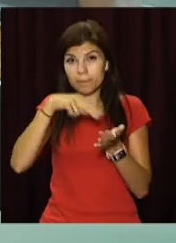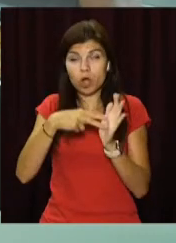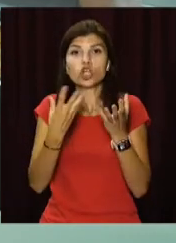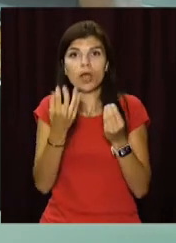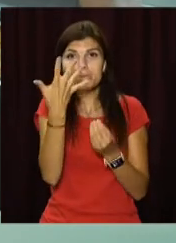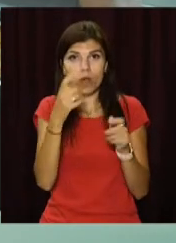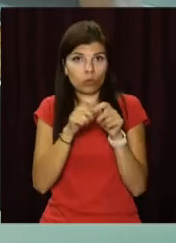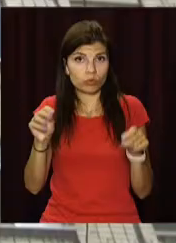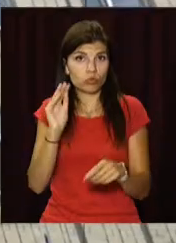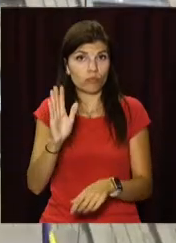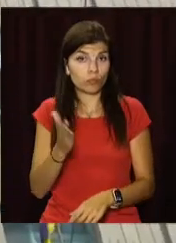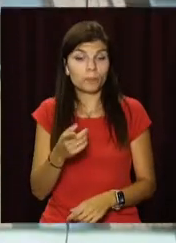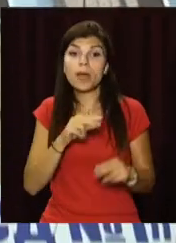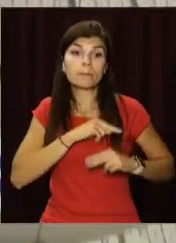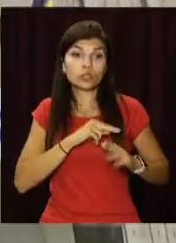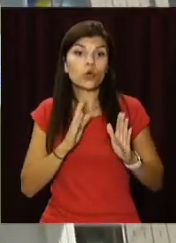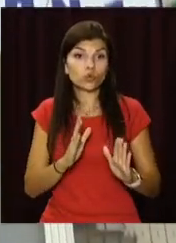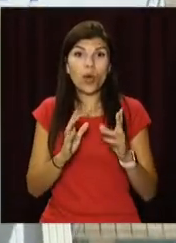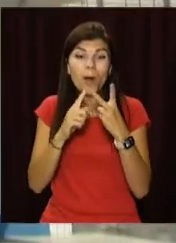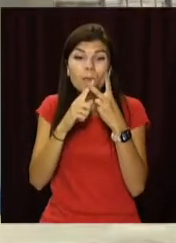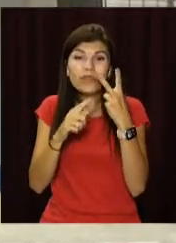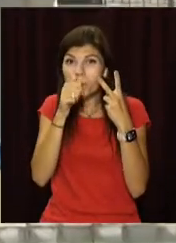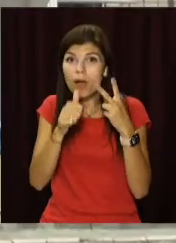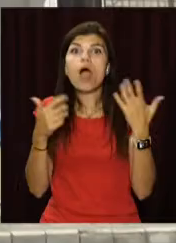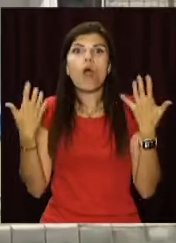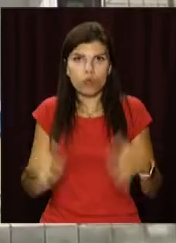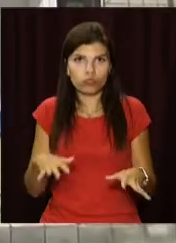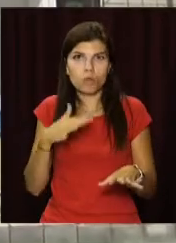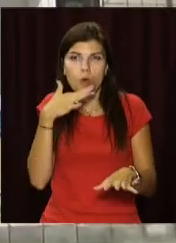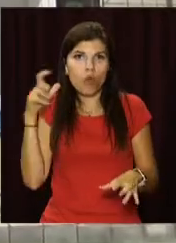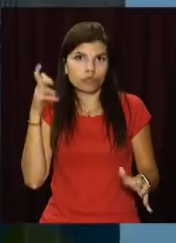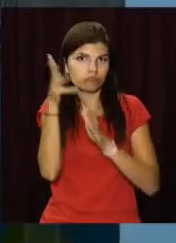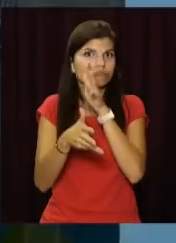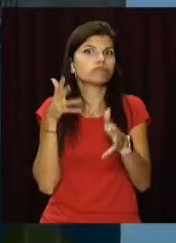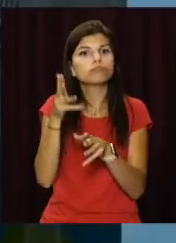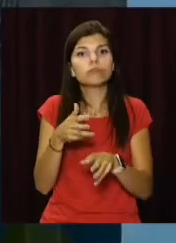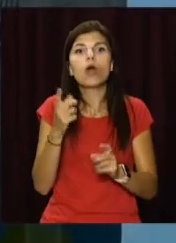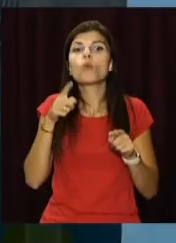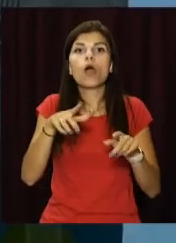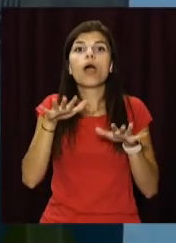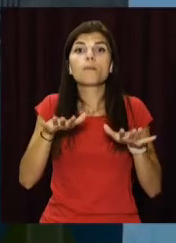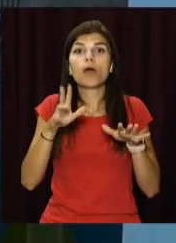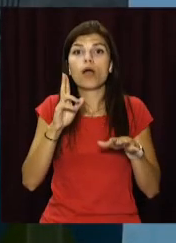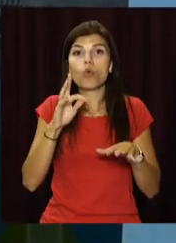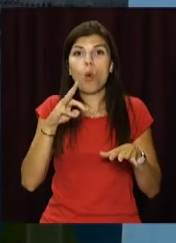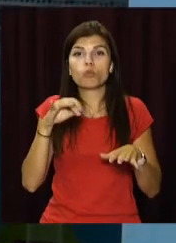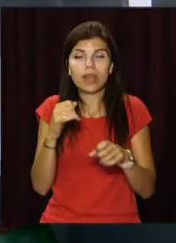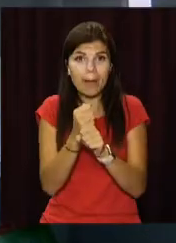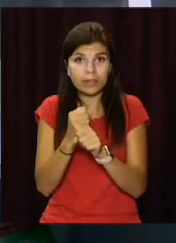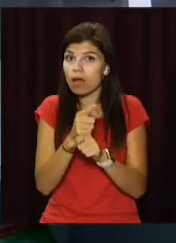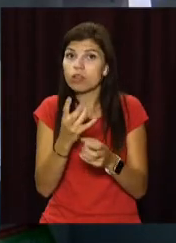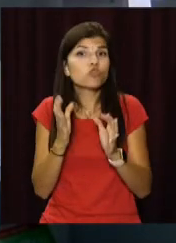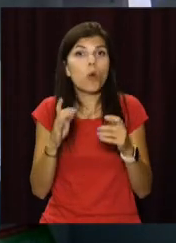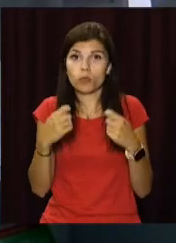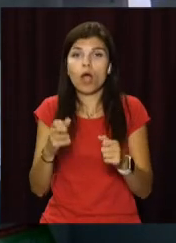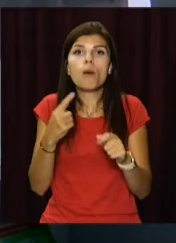5. Працюють лише півтора місяця, але вже завоювали прихильність кам'янчан. Бо в комунальній аптеці клієнтам не просто продають